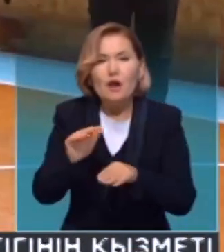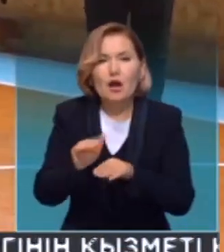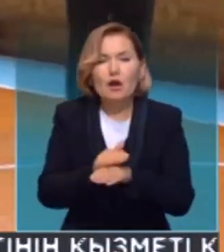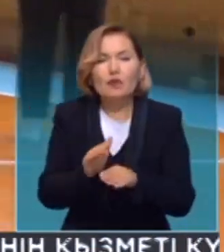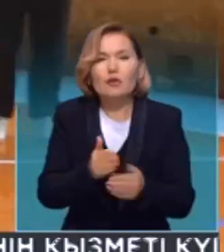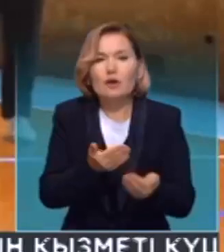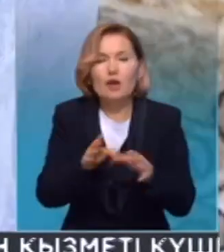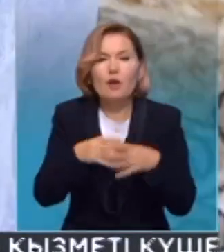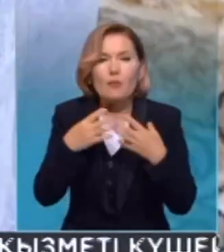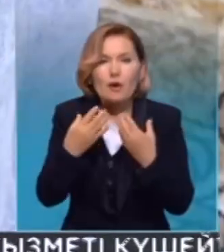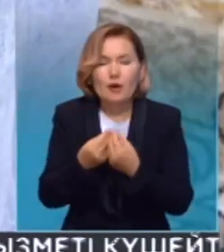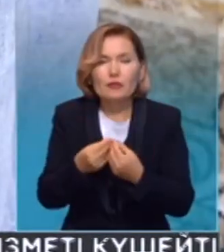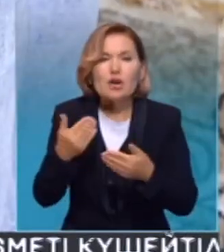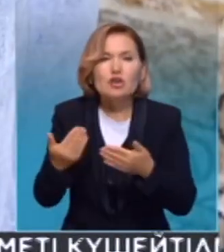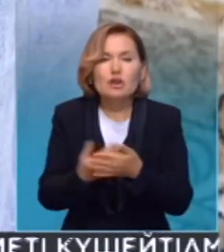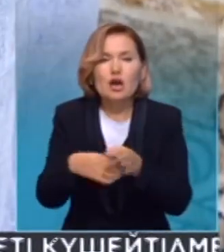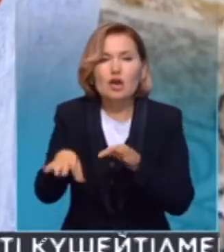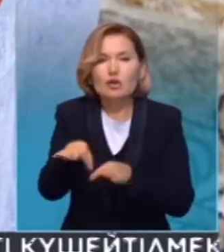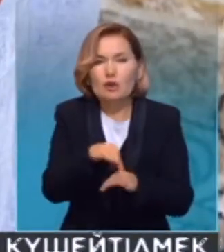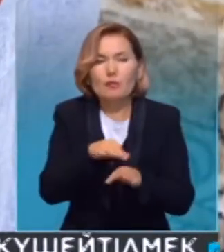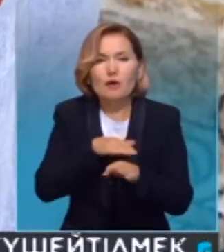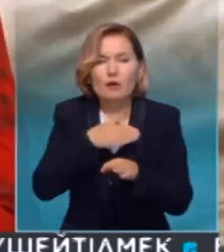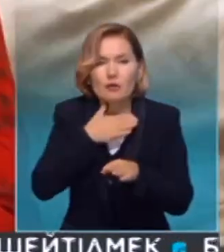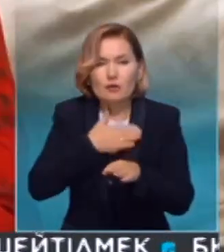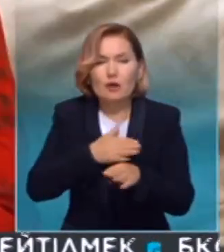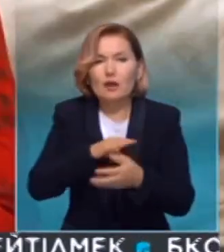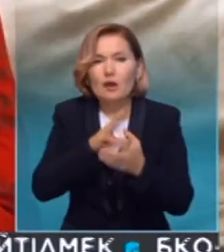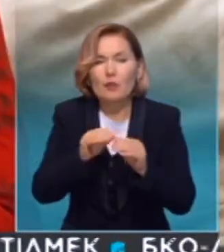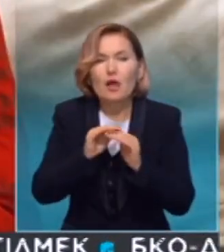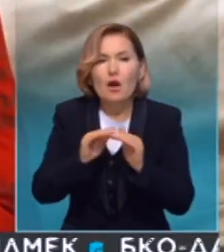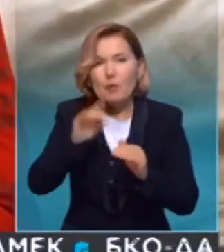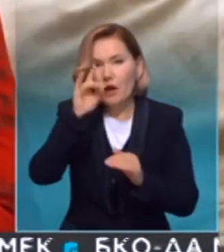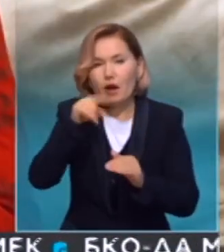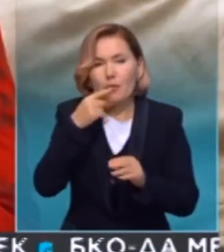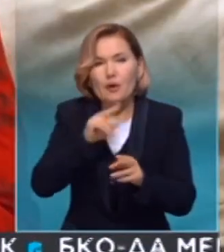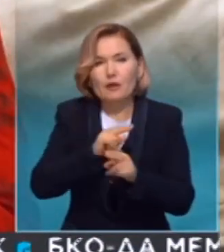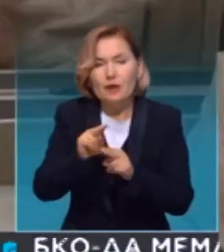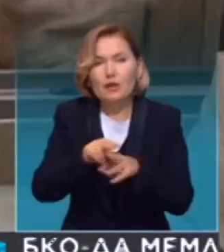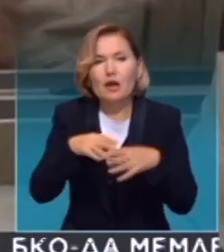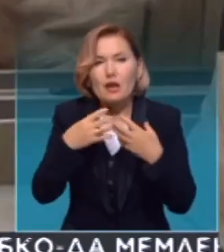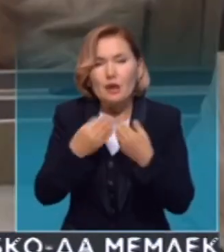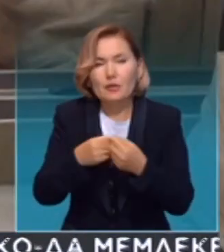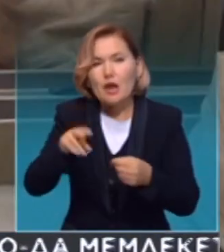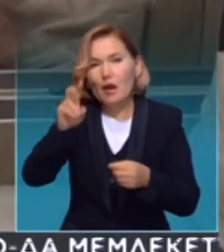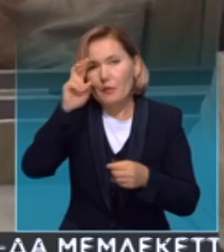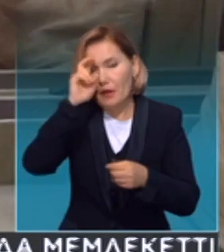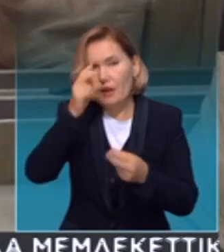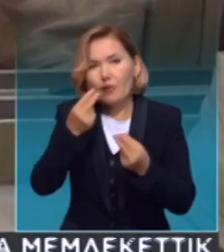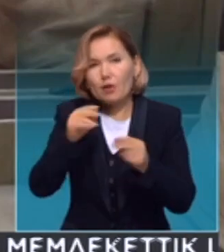қонақжай отбасының иелері де жаңа жобаға дән риза. Демалыс кезінде оқушыларға қазақ тілін үйреткен жанұяларға